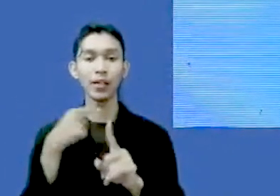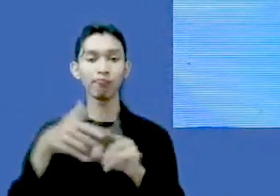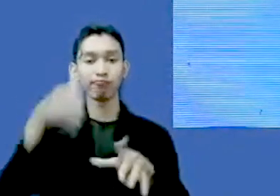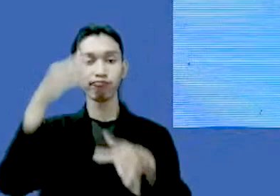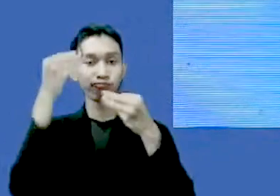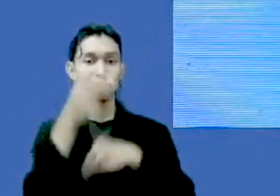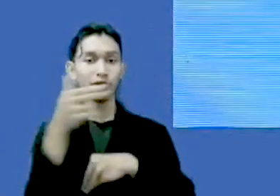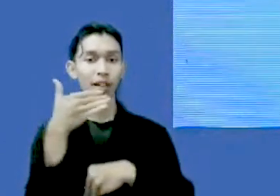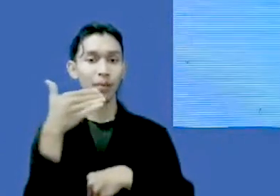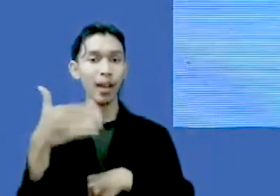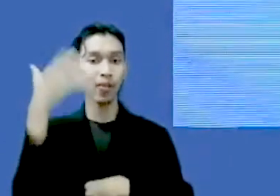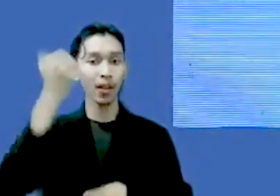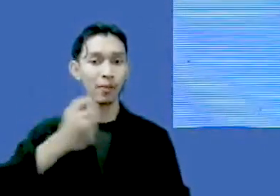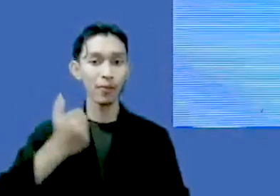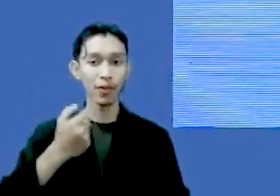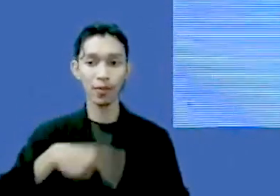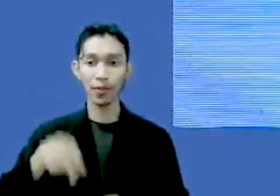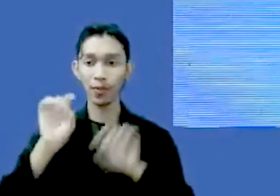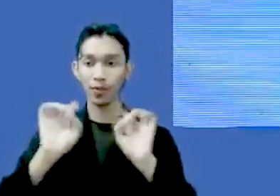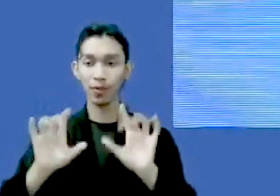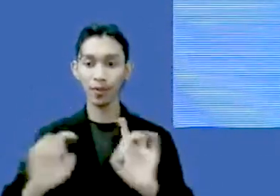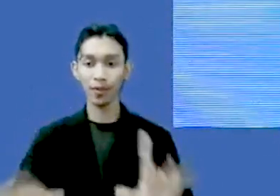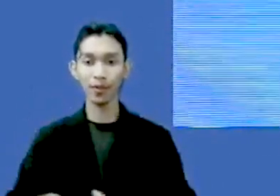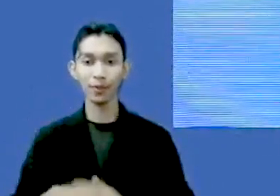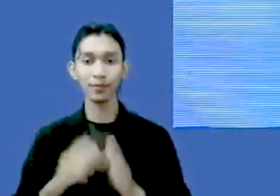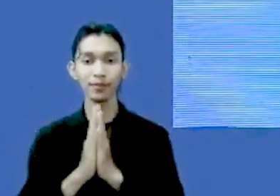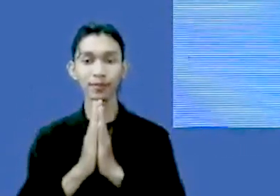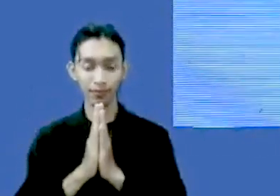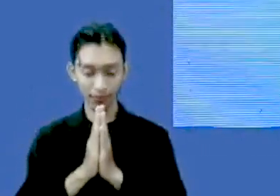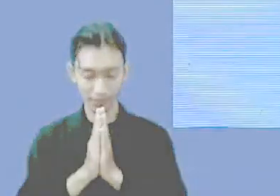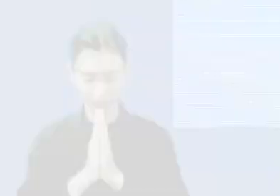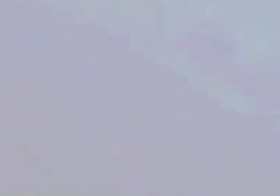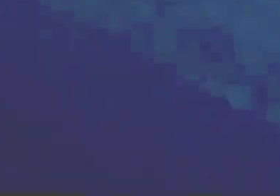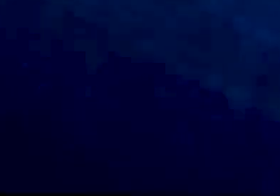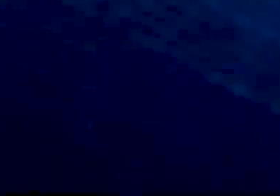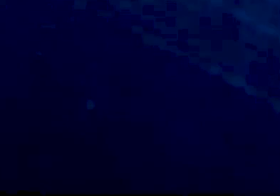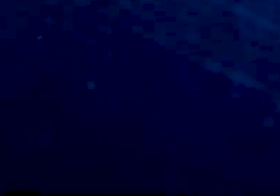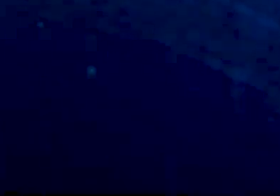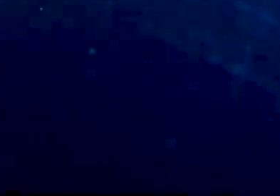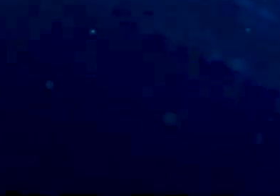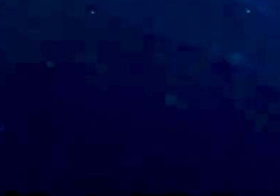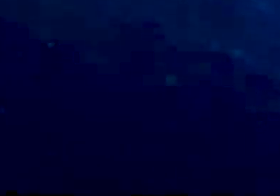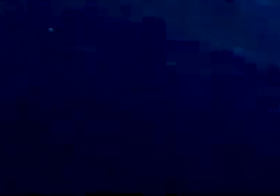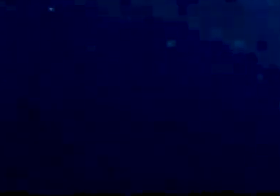wassalamualaikum warahmatullahi wabarakatuh Om Shanti Shanti Shanti Om Om